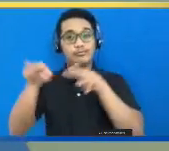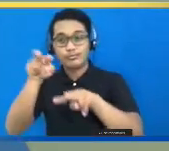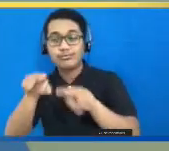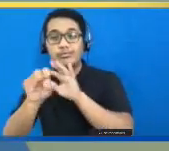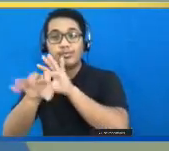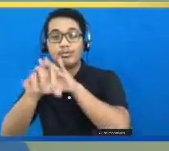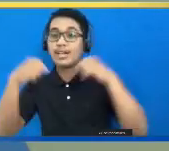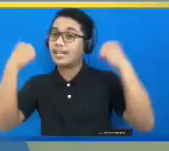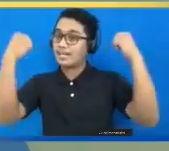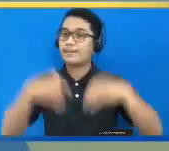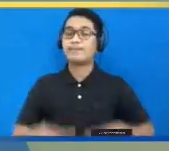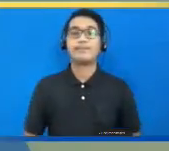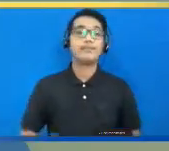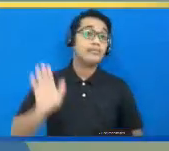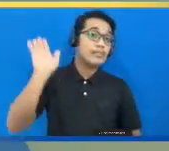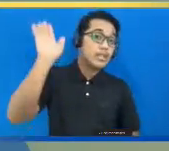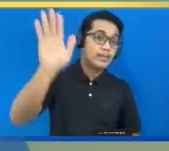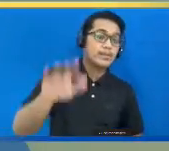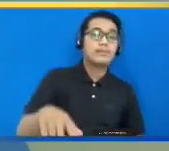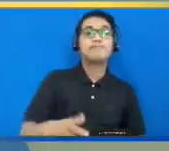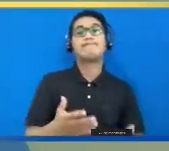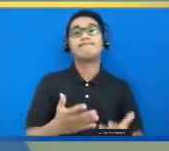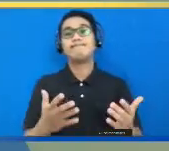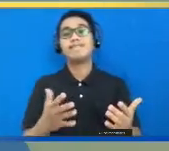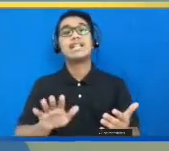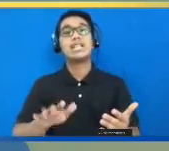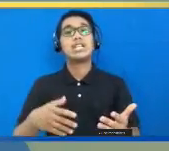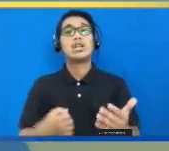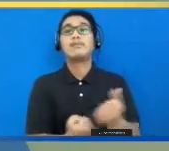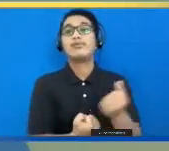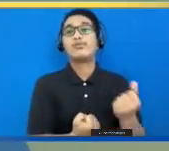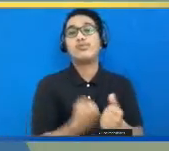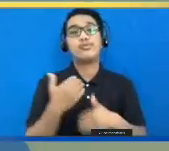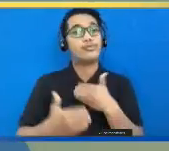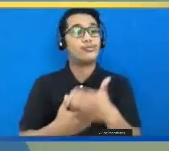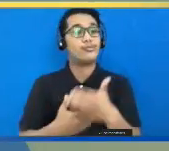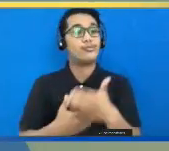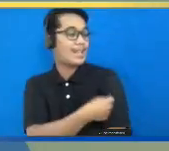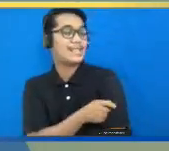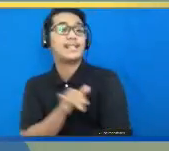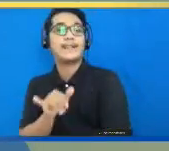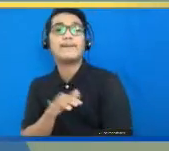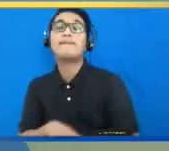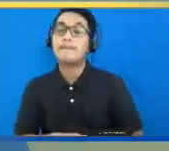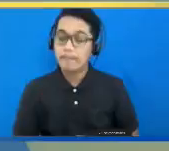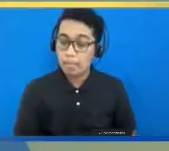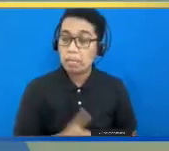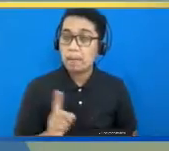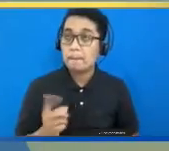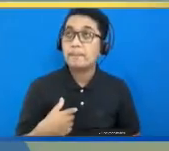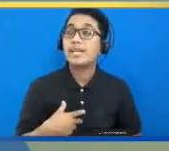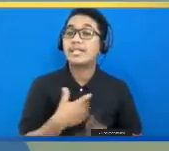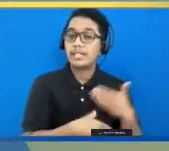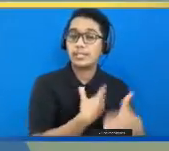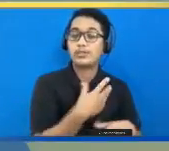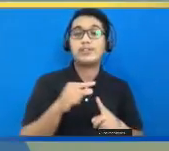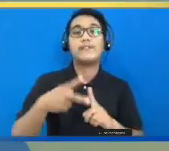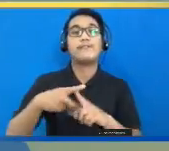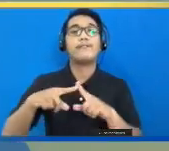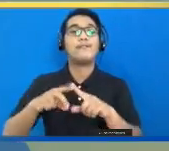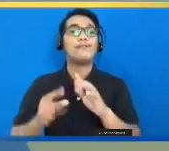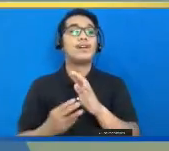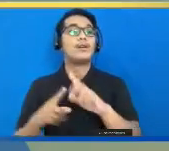kesehatan depan Bapak Ibu sekalian kita akan terus mendukung produksi vaksin sendiri dan juga industri Farmasi